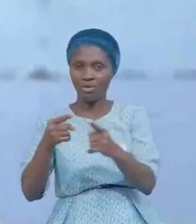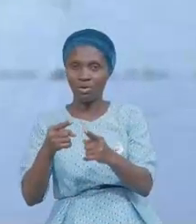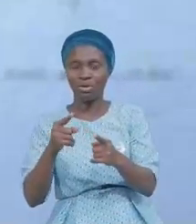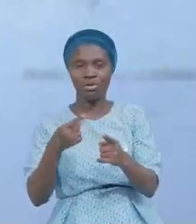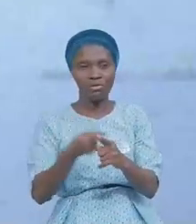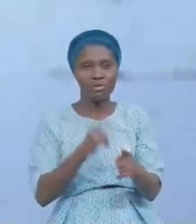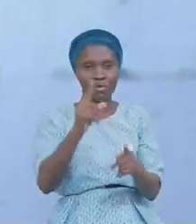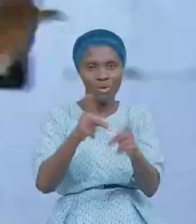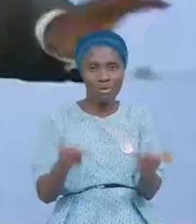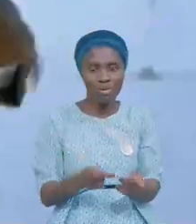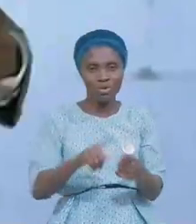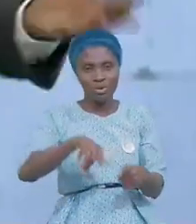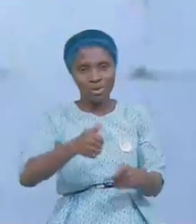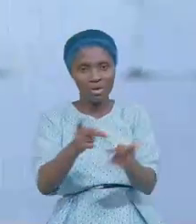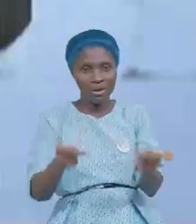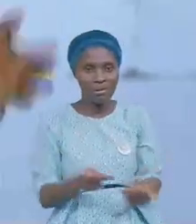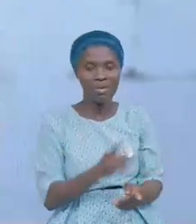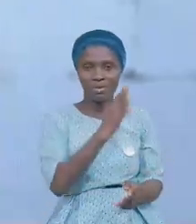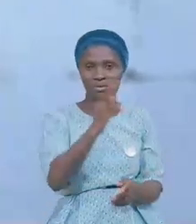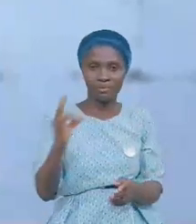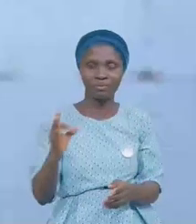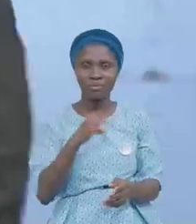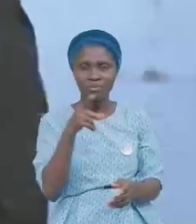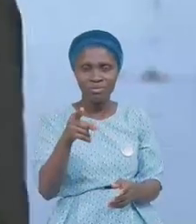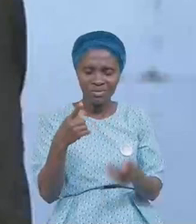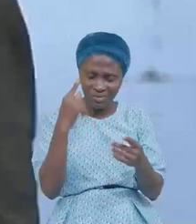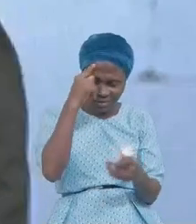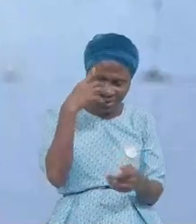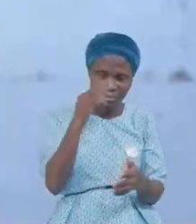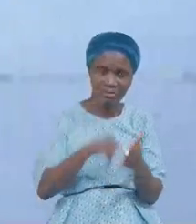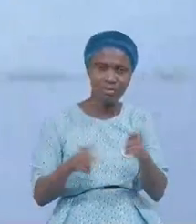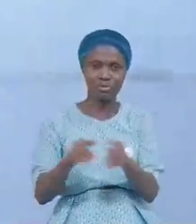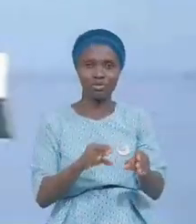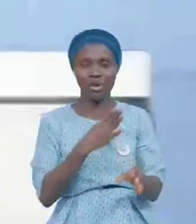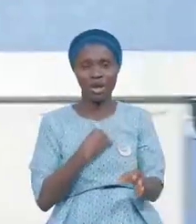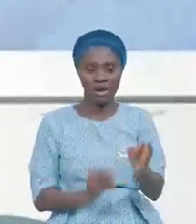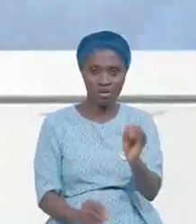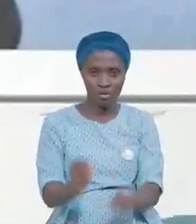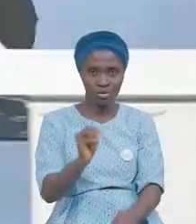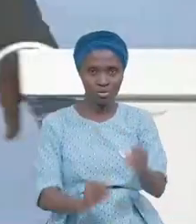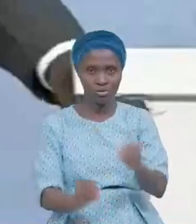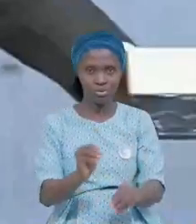et vois ce qui manque. Ne dis pas que ça manque. Lève-toi et contribue ce qui manque.